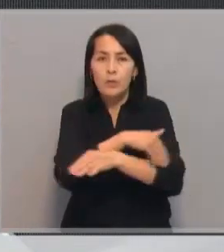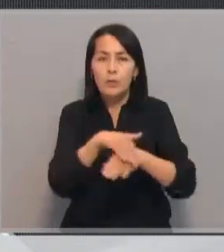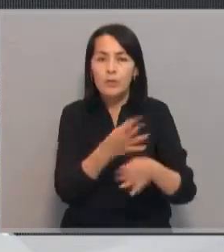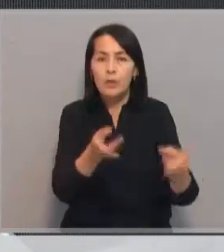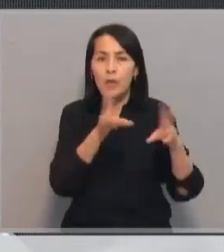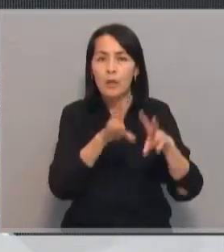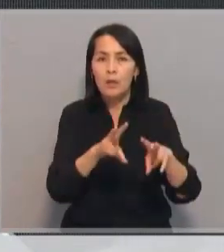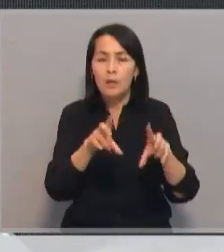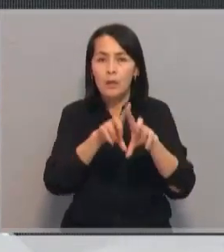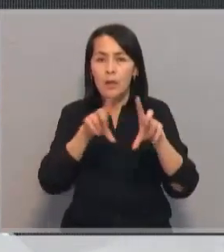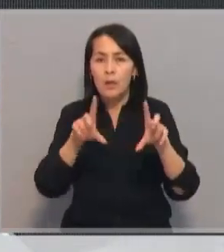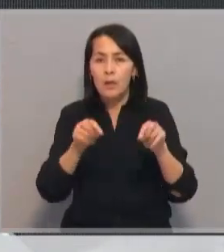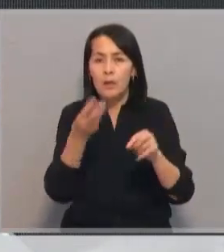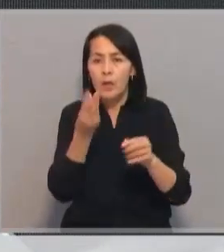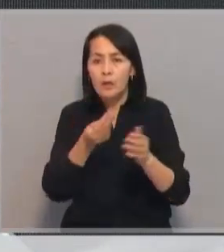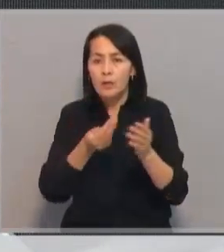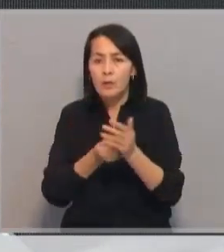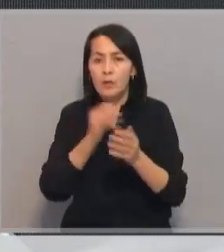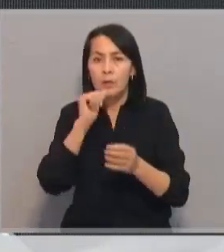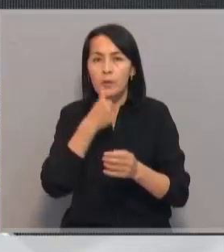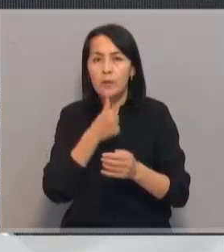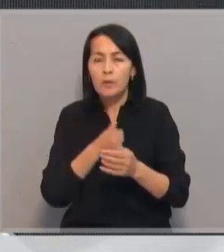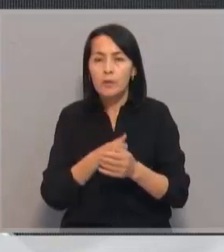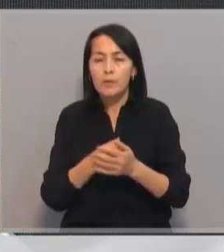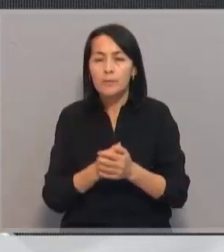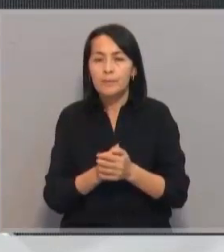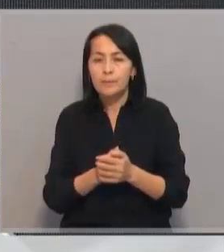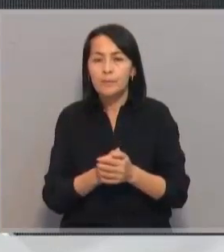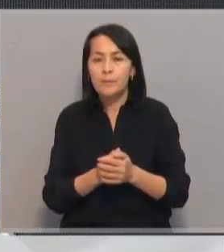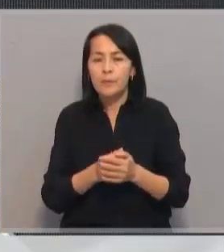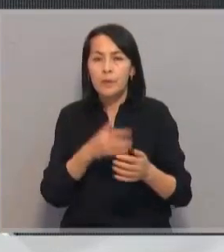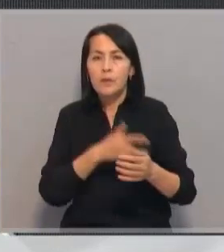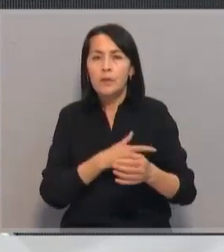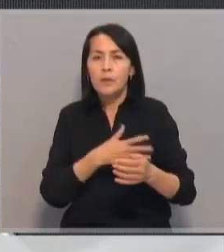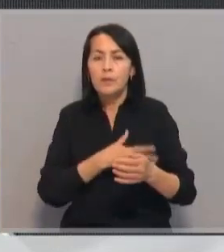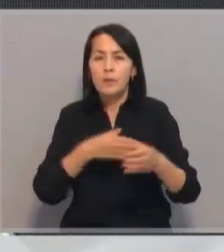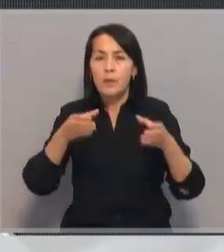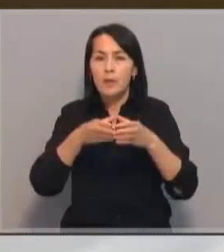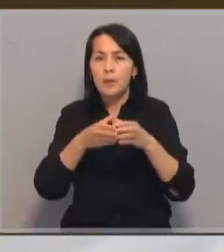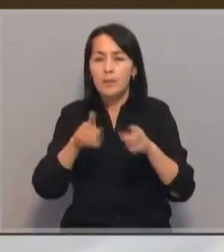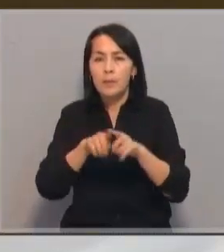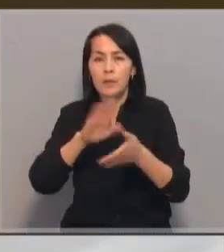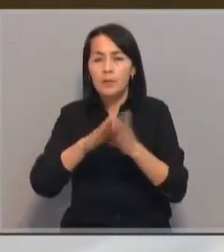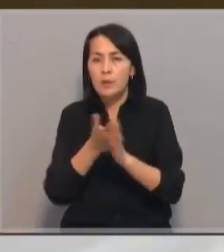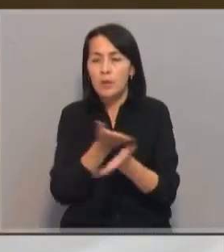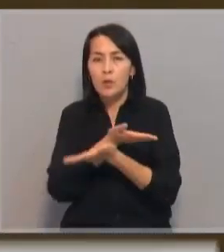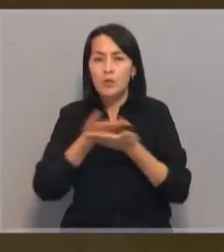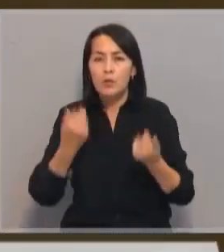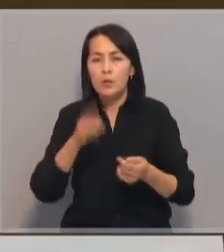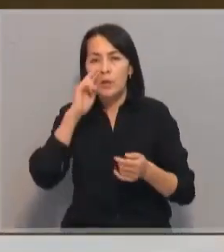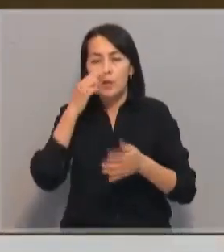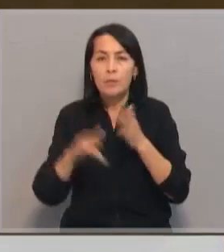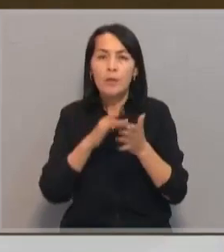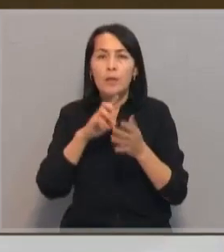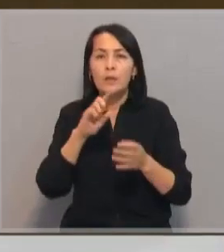қояды, мерген мекемеге ақша төлеуден бас тартады. Жеке компанияның бірге келісімшартқа тұрмайды. Шымкент